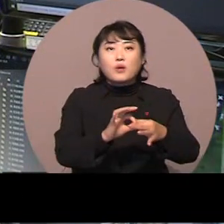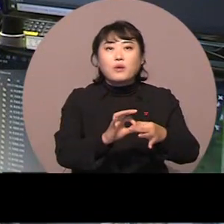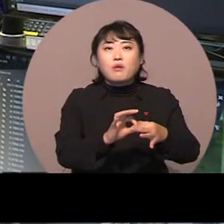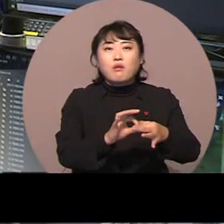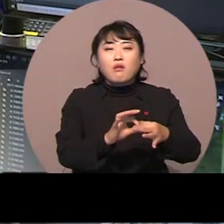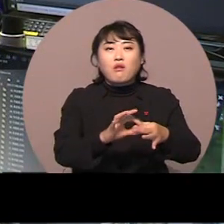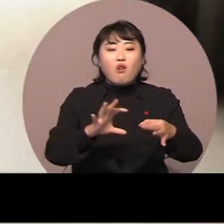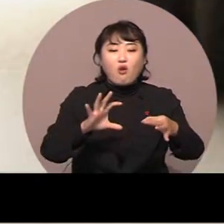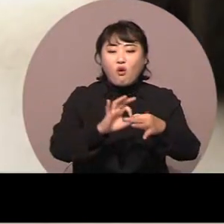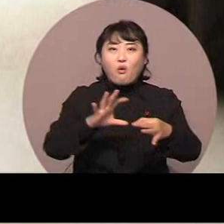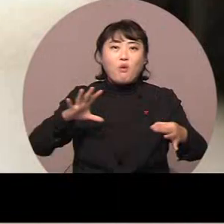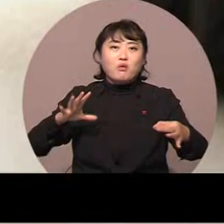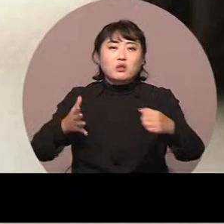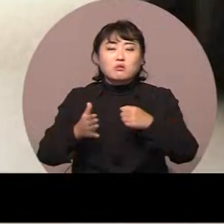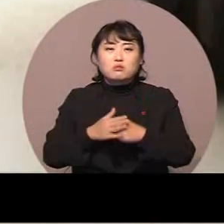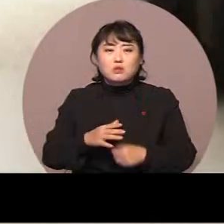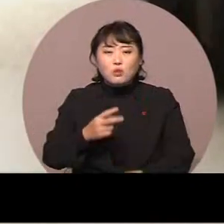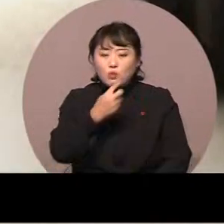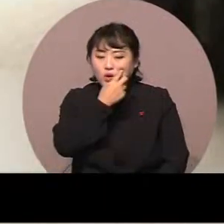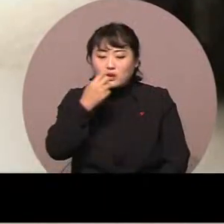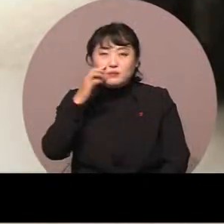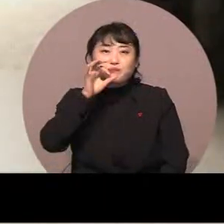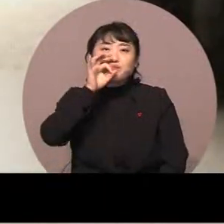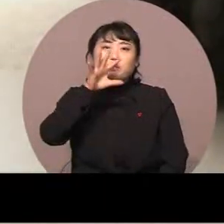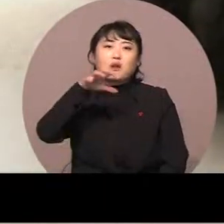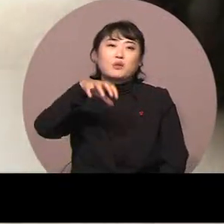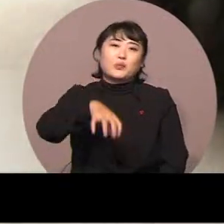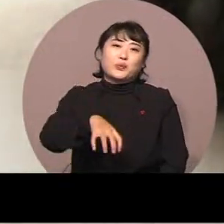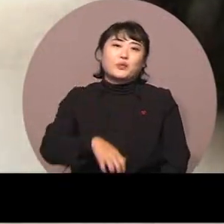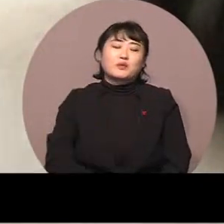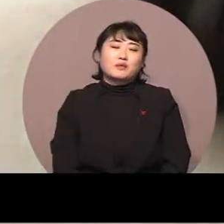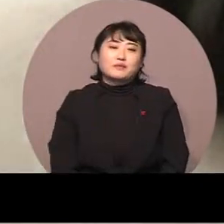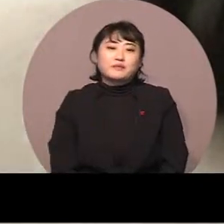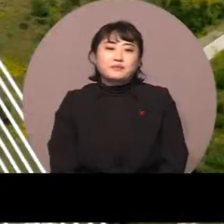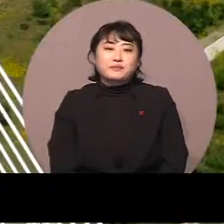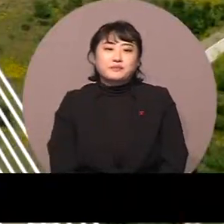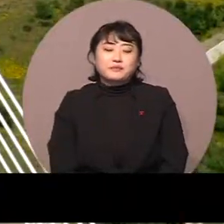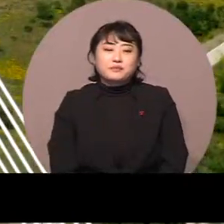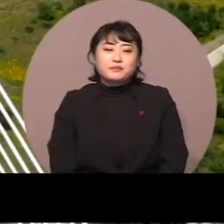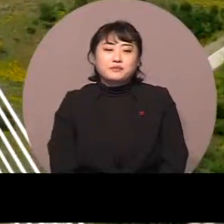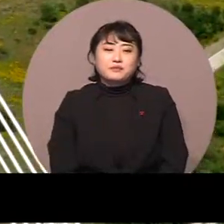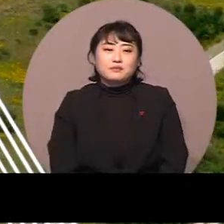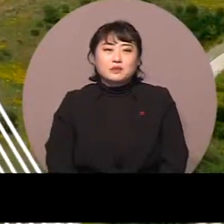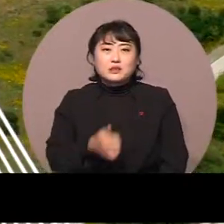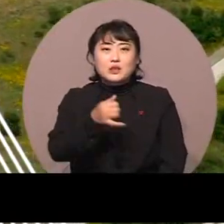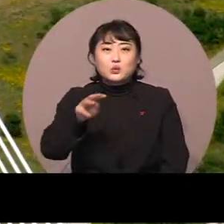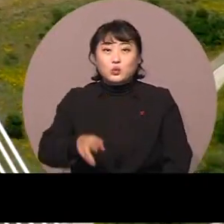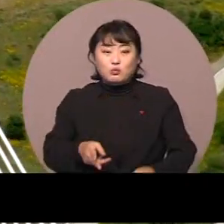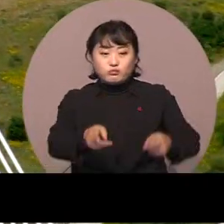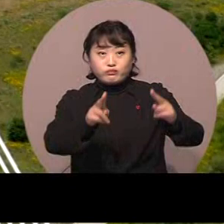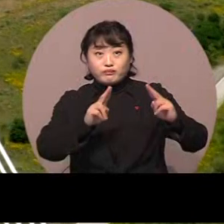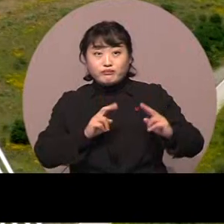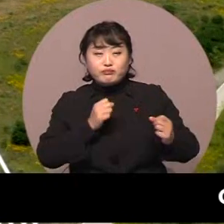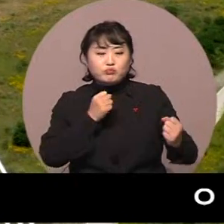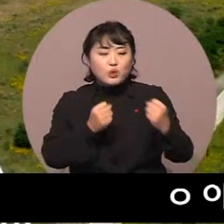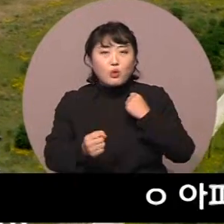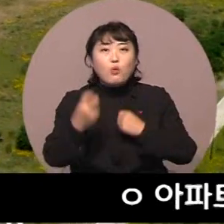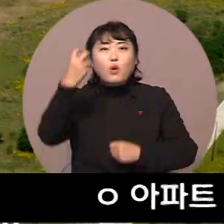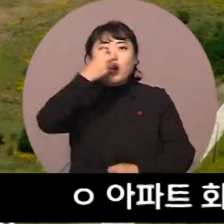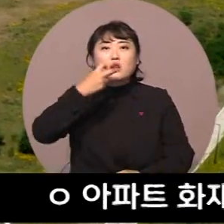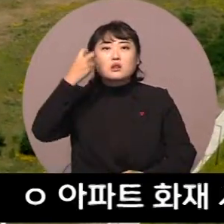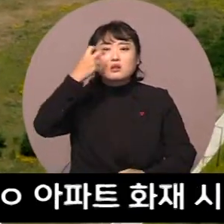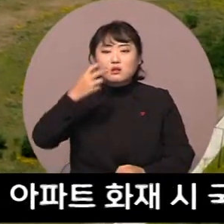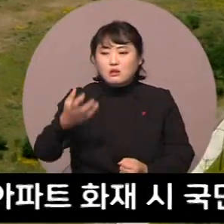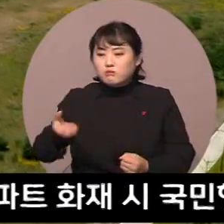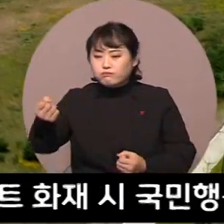않아 모니터링 사각지대에 있었던 것으로 드러났습니다 종신 관주가